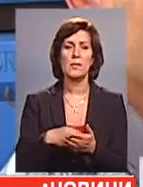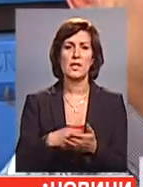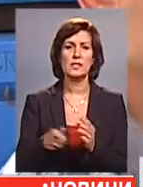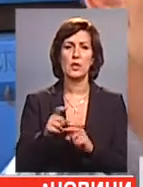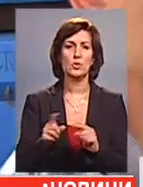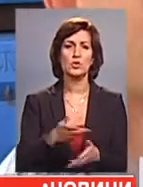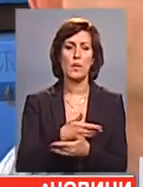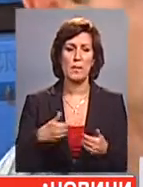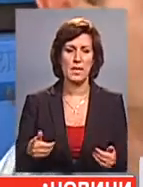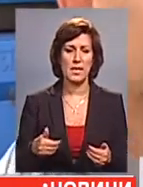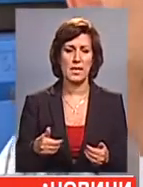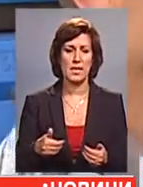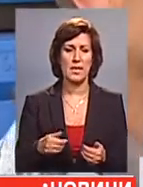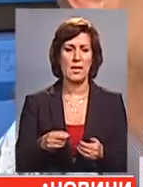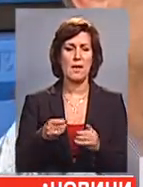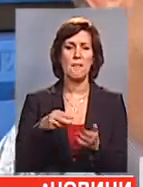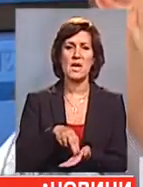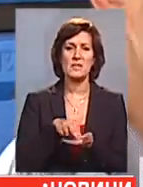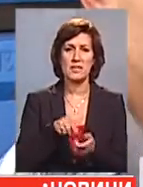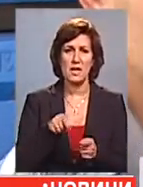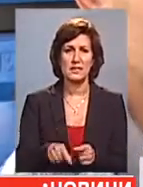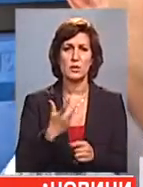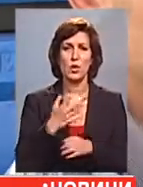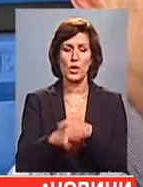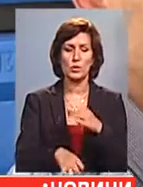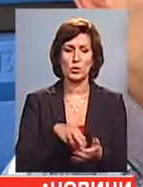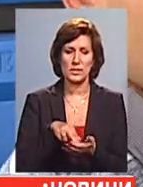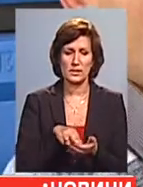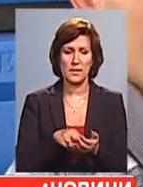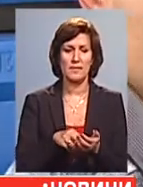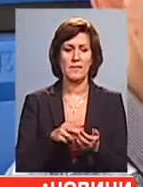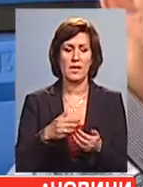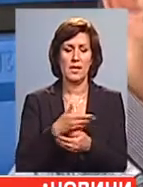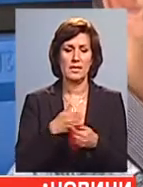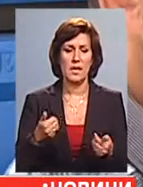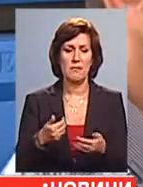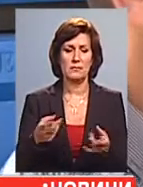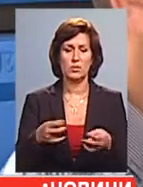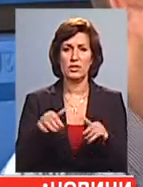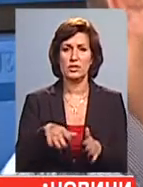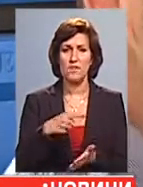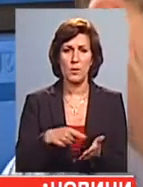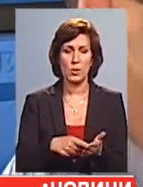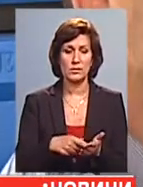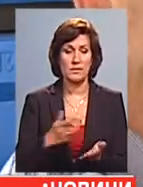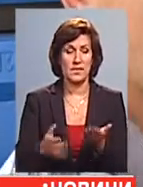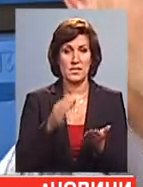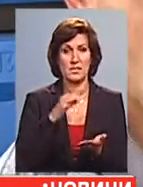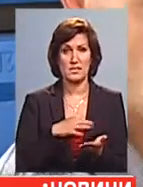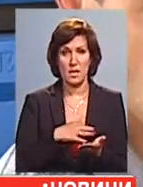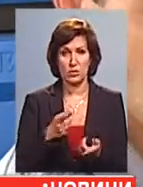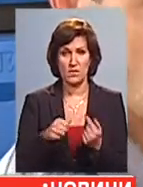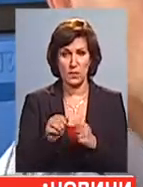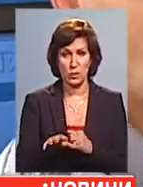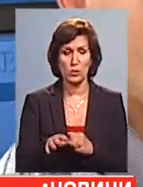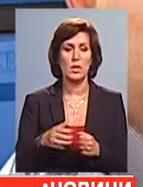що ми спалили топливо, простояли тут вже троє суток стоїмо. Нам треба вирішити питання для того, якщо скажуть,